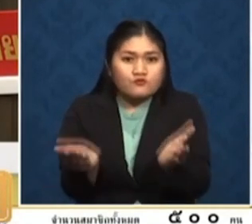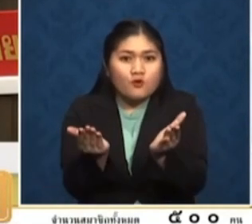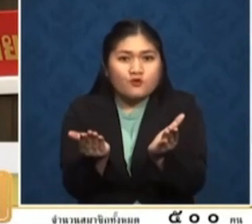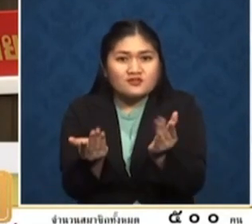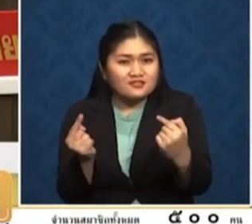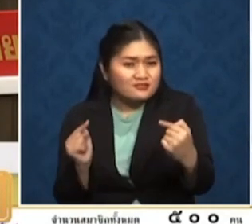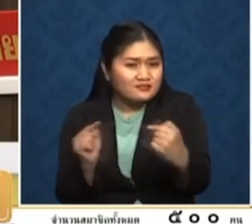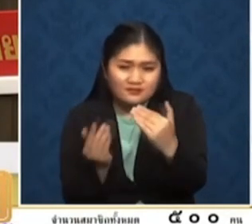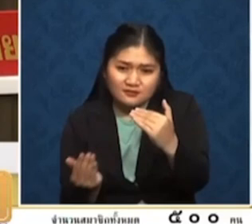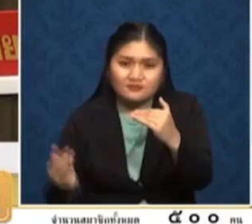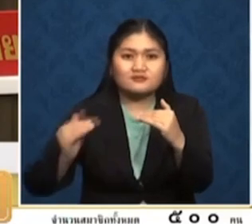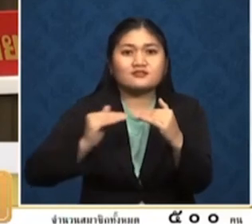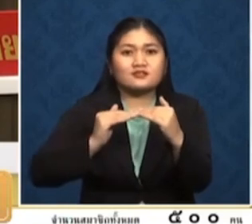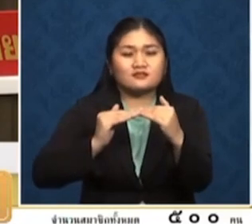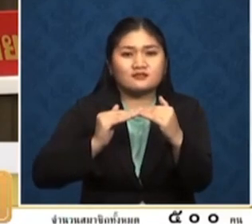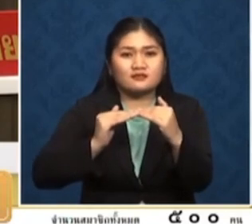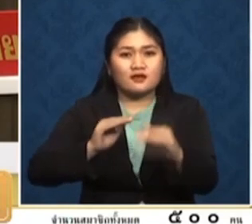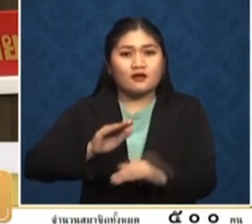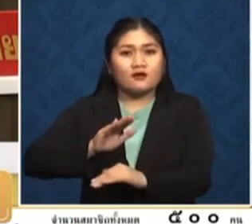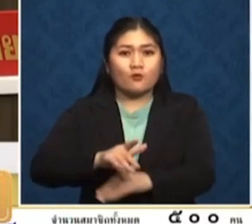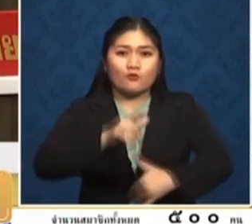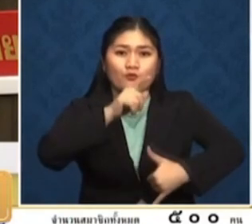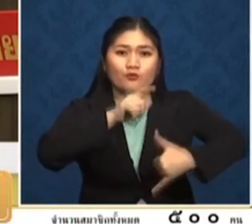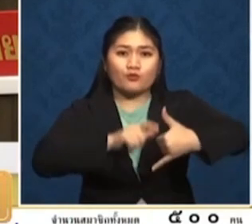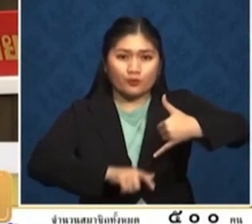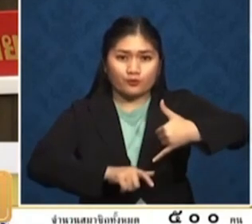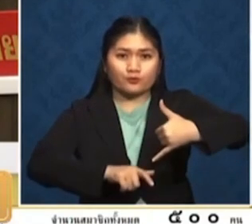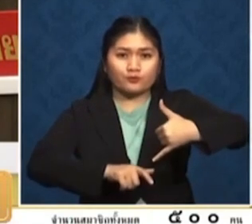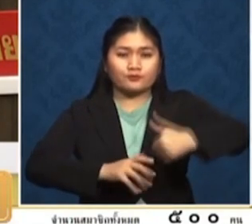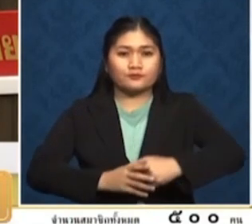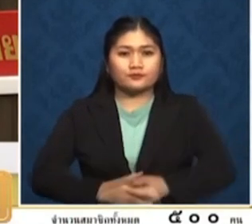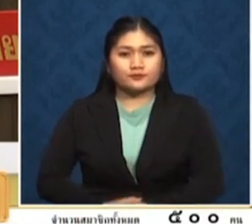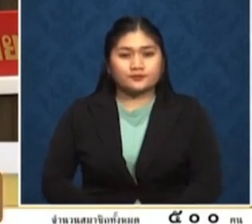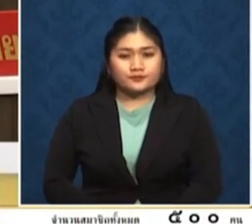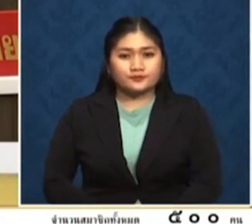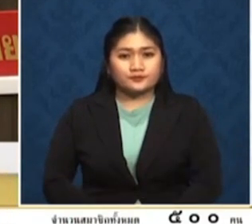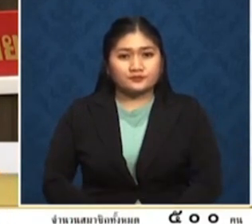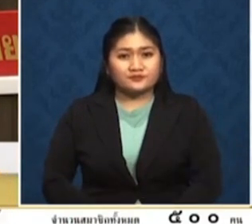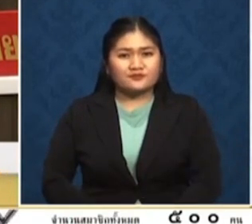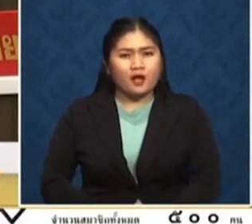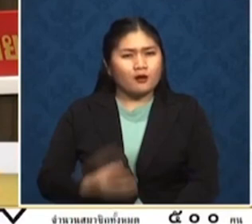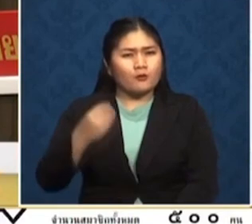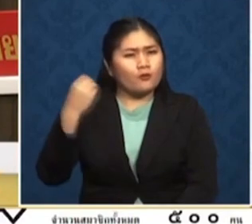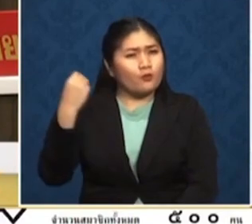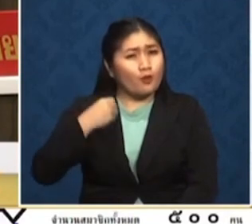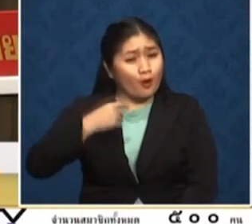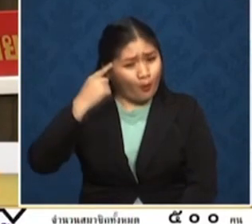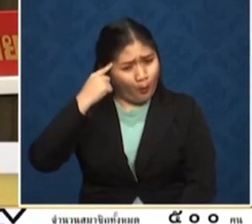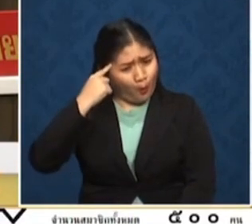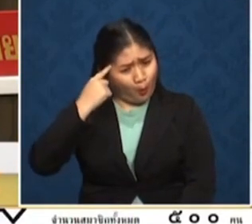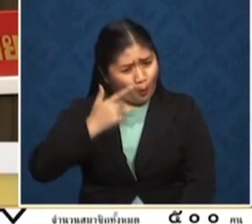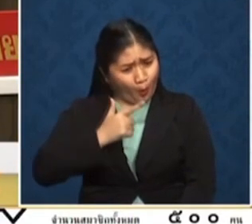สิทธิเสรีภาพสิทธิมนุษยชนและหลายครั้งก็รู้สึกเท่ด้วยนะครับ